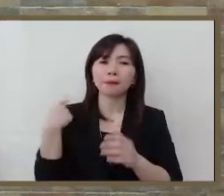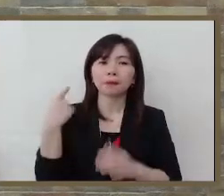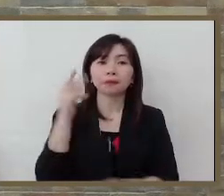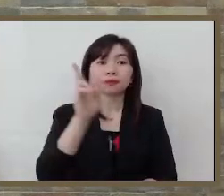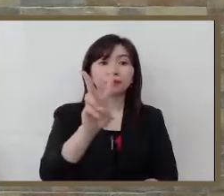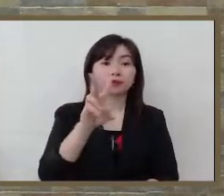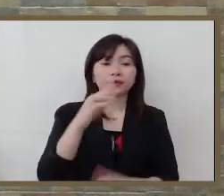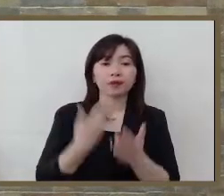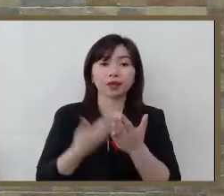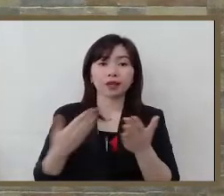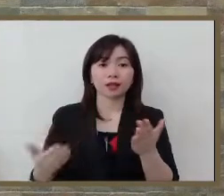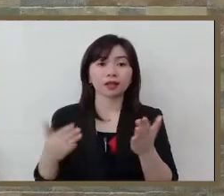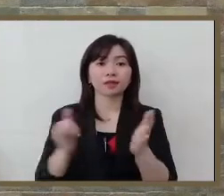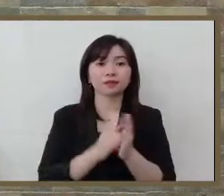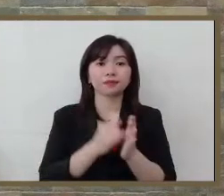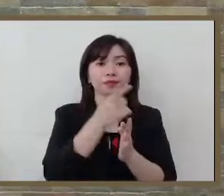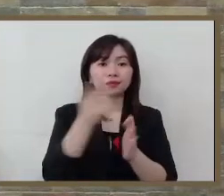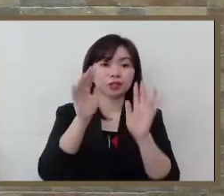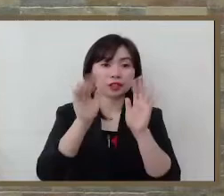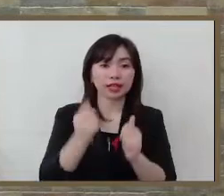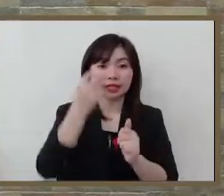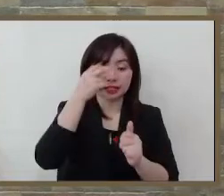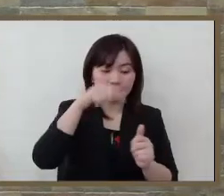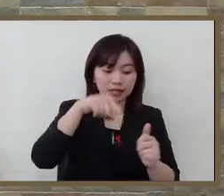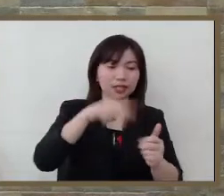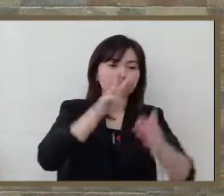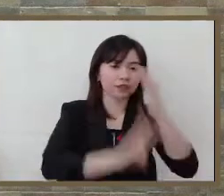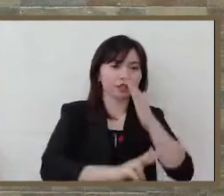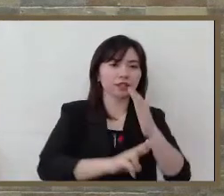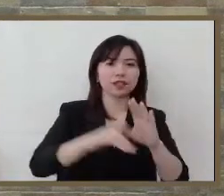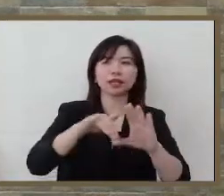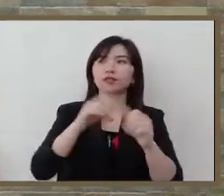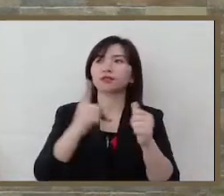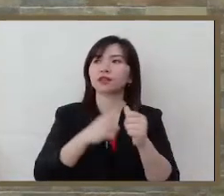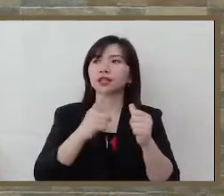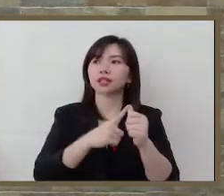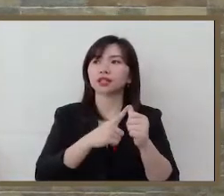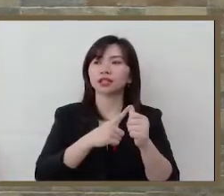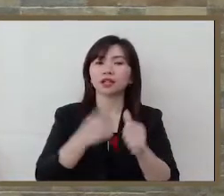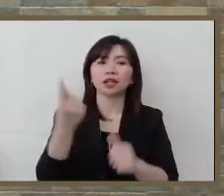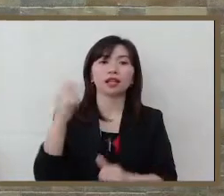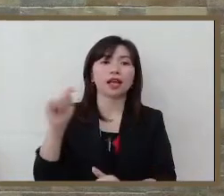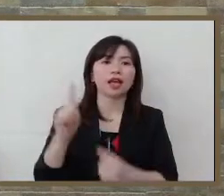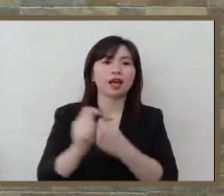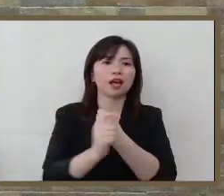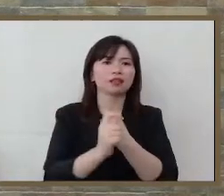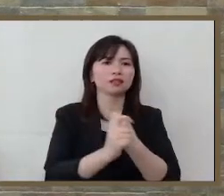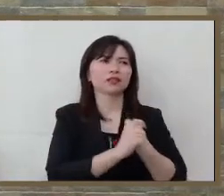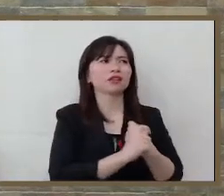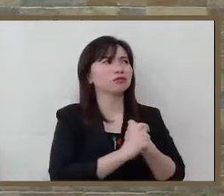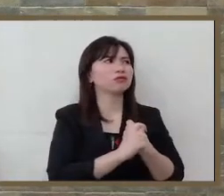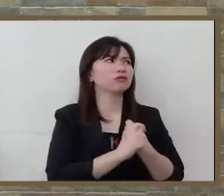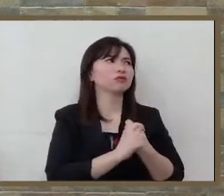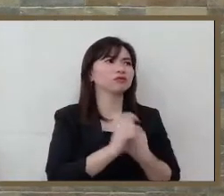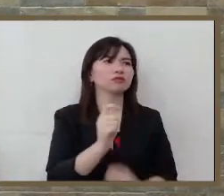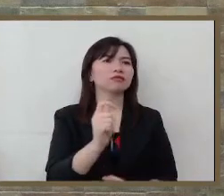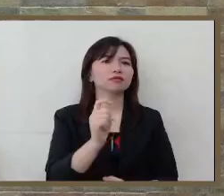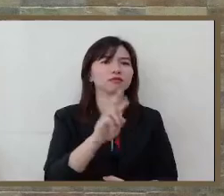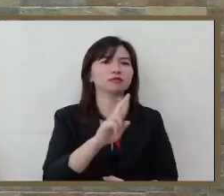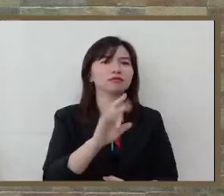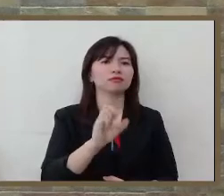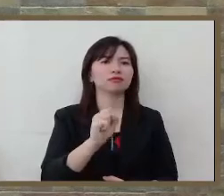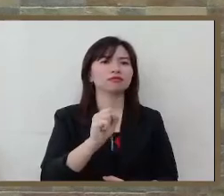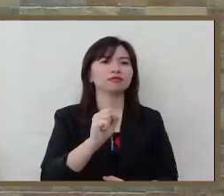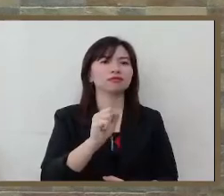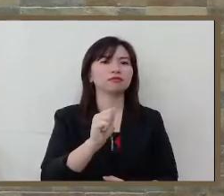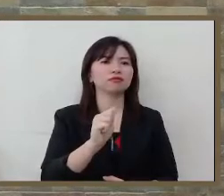nyo dito po sa ating talatang binasa. The first one is the treasure. Ang sabi po ng Bible,